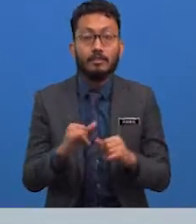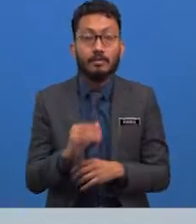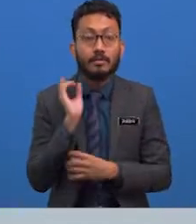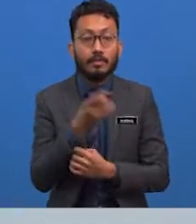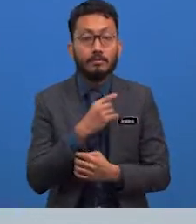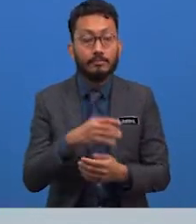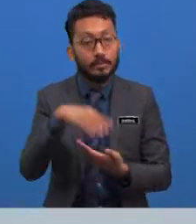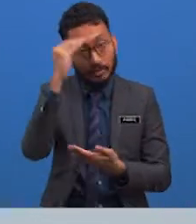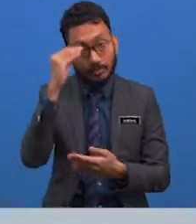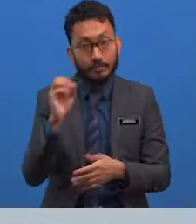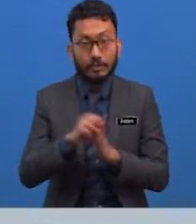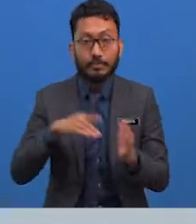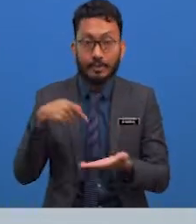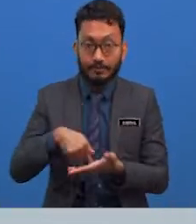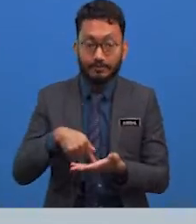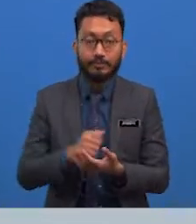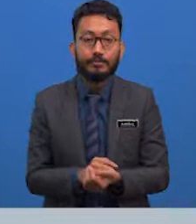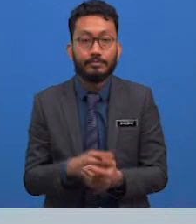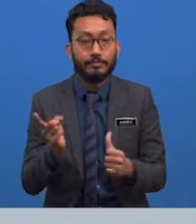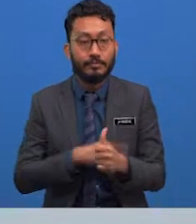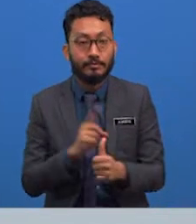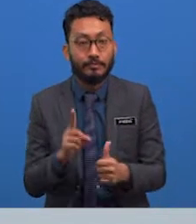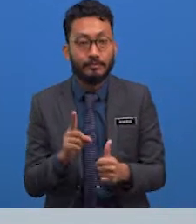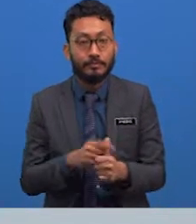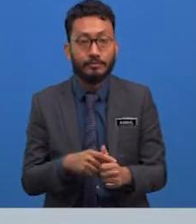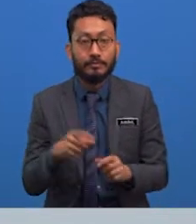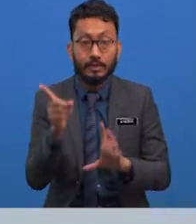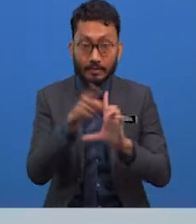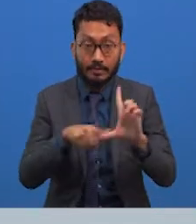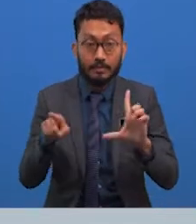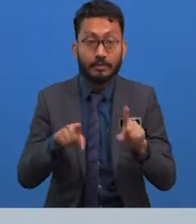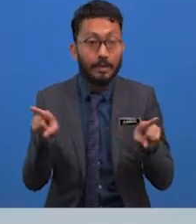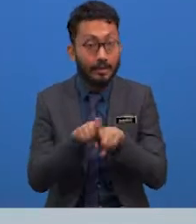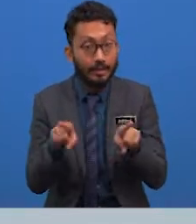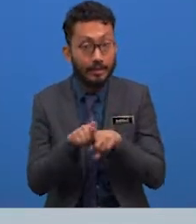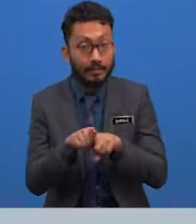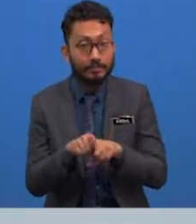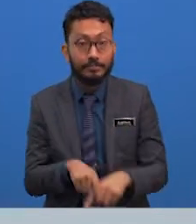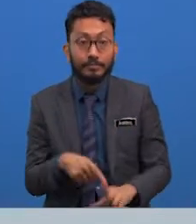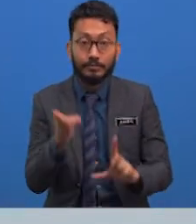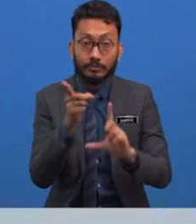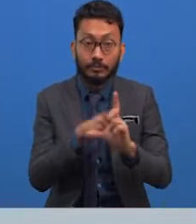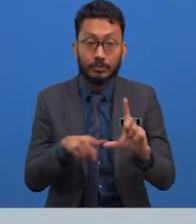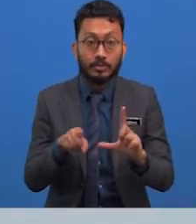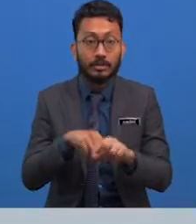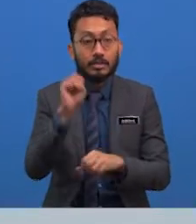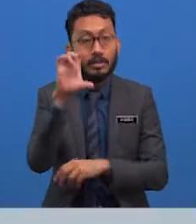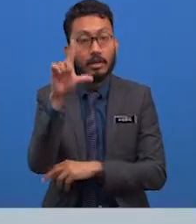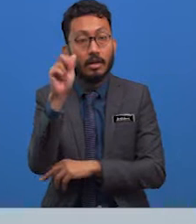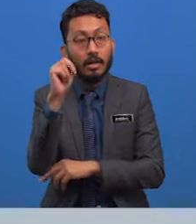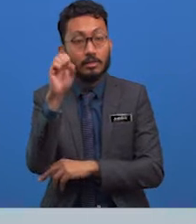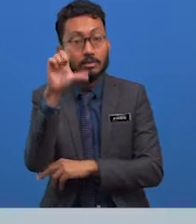kita pelajari sebelum ini, iaitu sudut sepadan, sudut